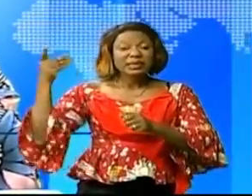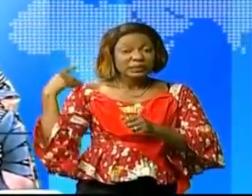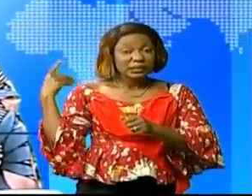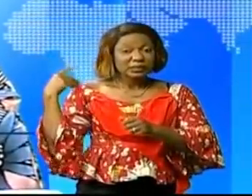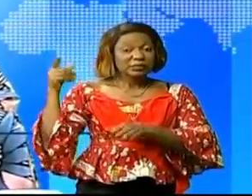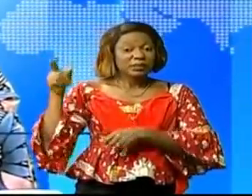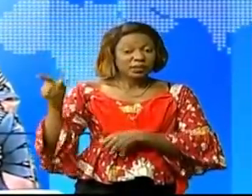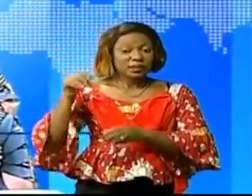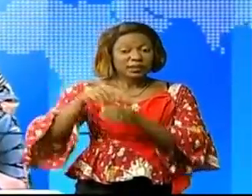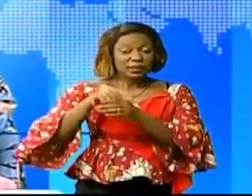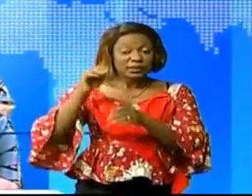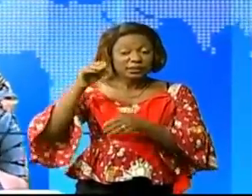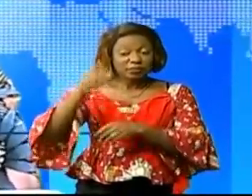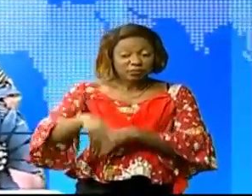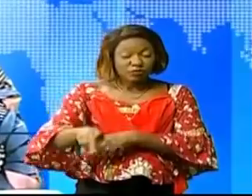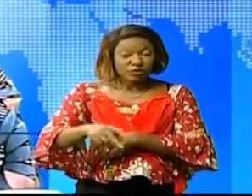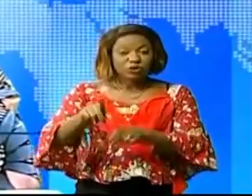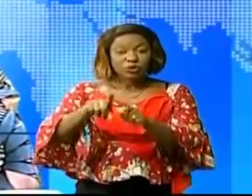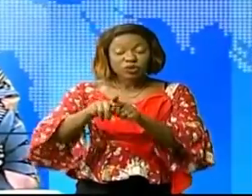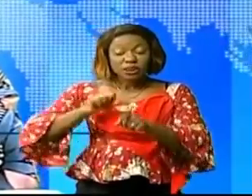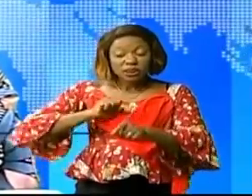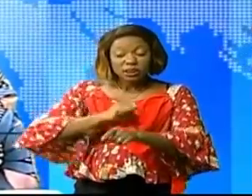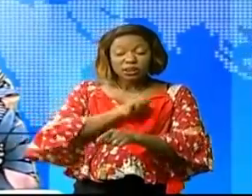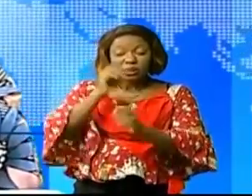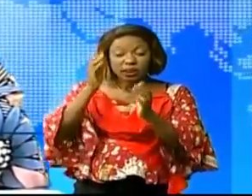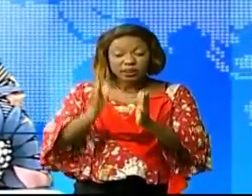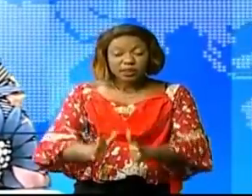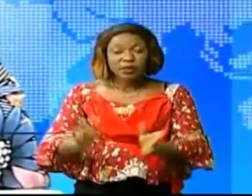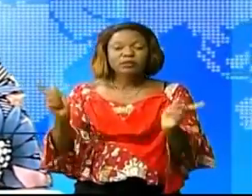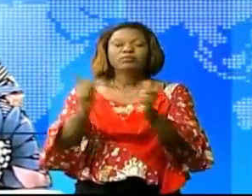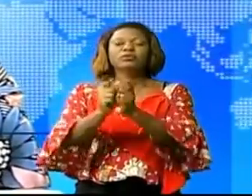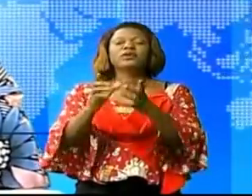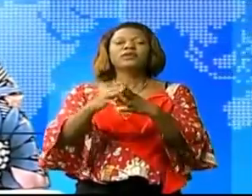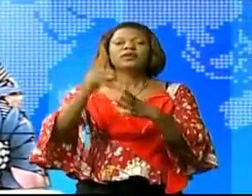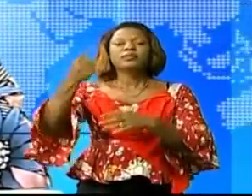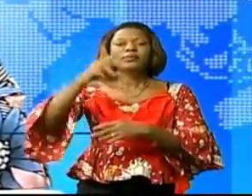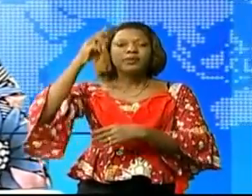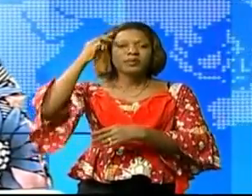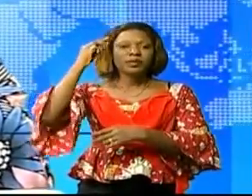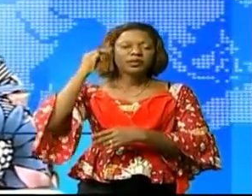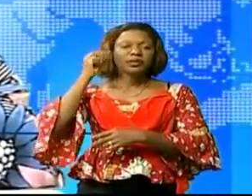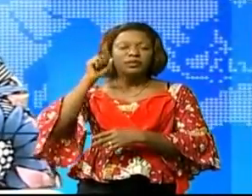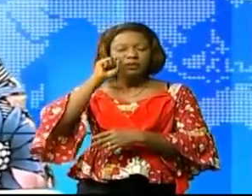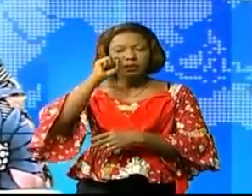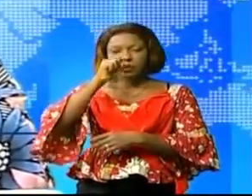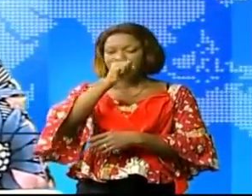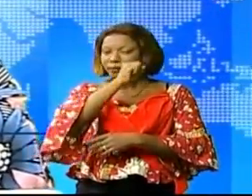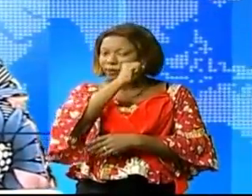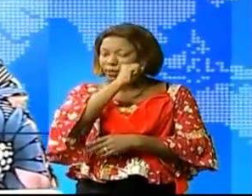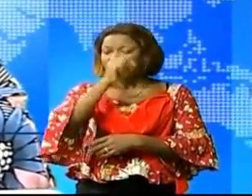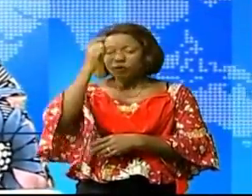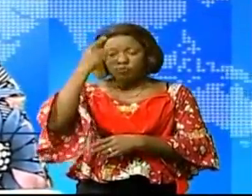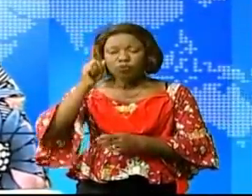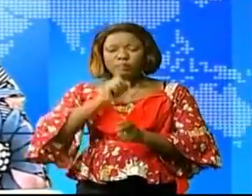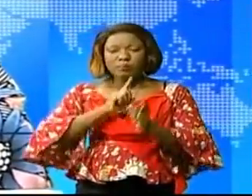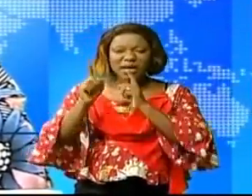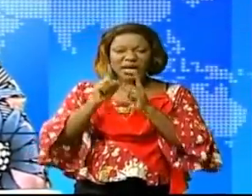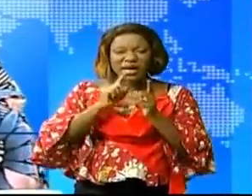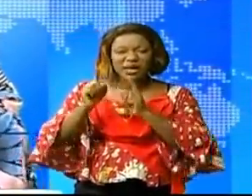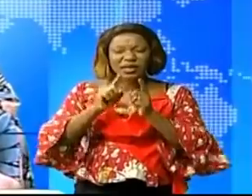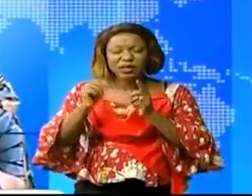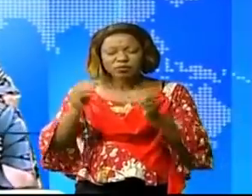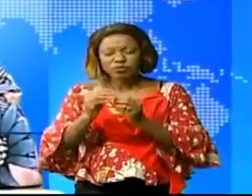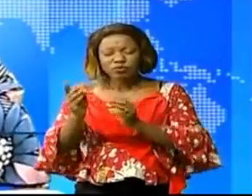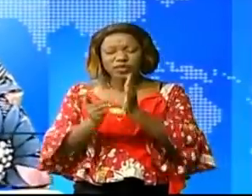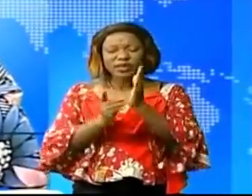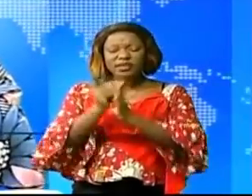cette province ainsi que les sénateurs ont rencontré le Premier ministre Jean-Michel Sama Lukonde